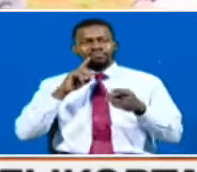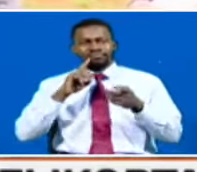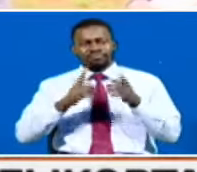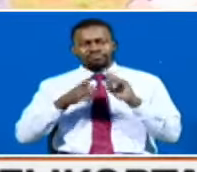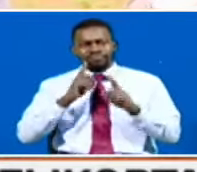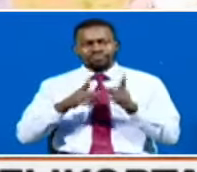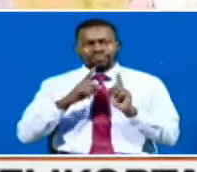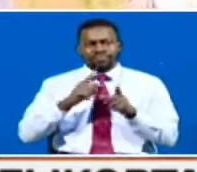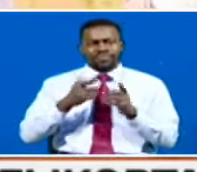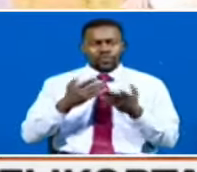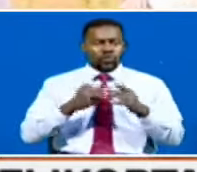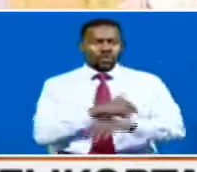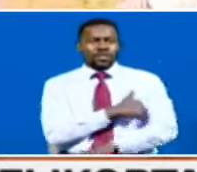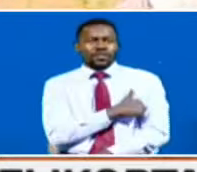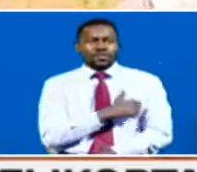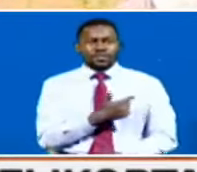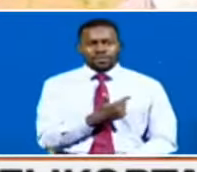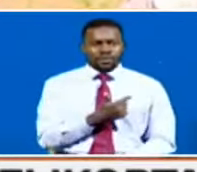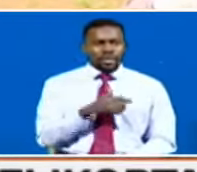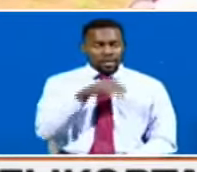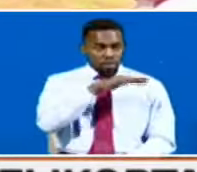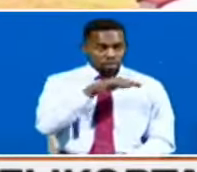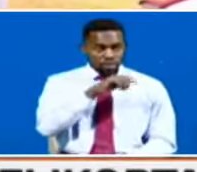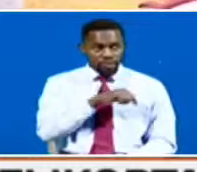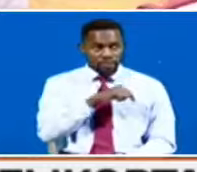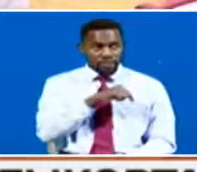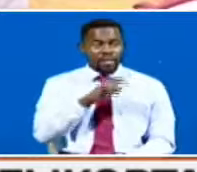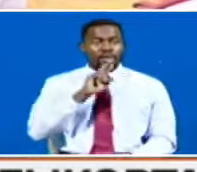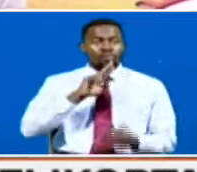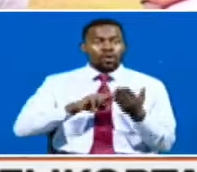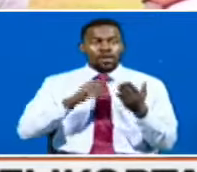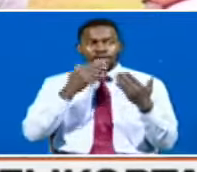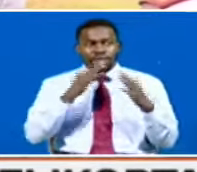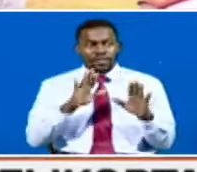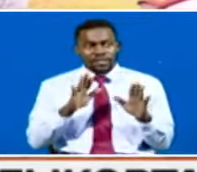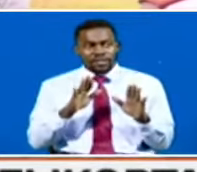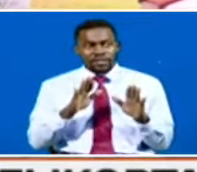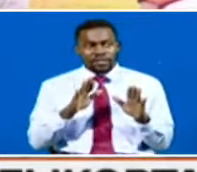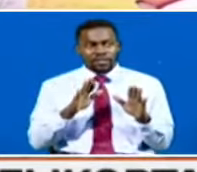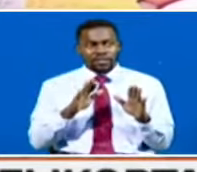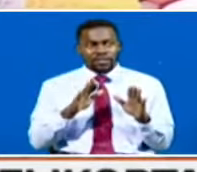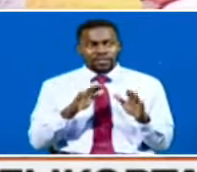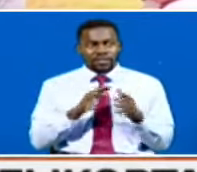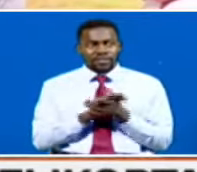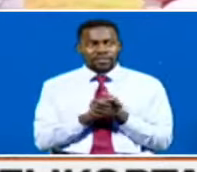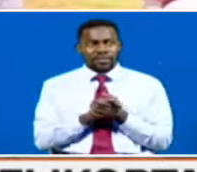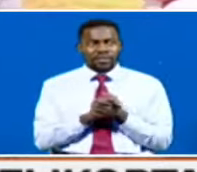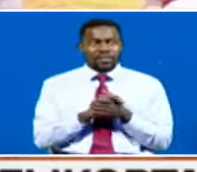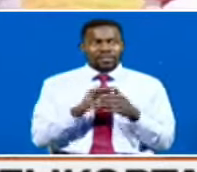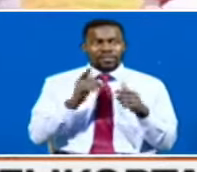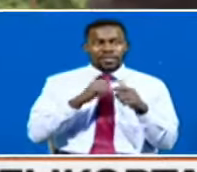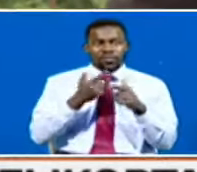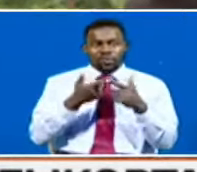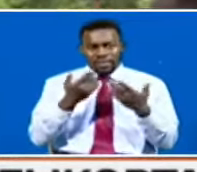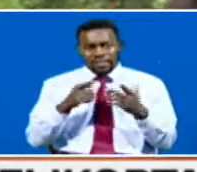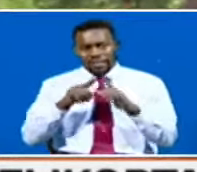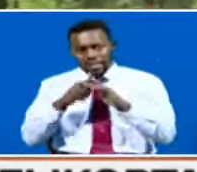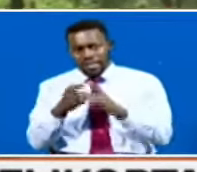hapa Samu. Sasa Kosgei akasema muokoe. Sasa ndio tukaanza sasa kuenda kuokoa